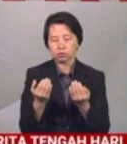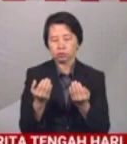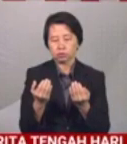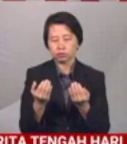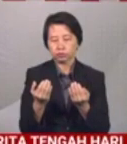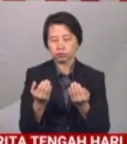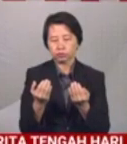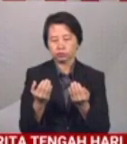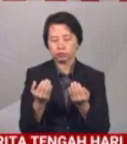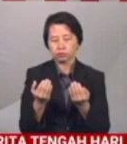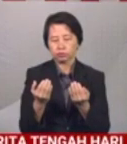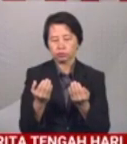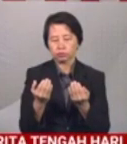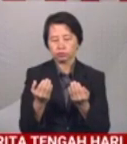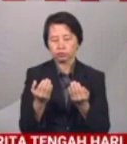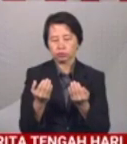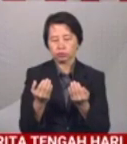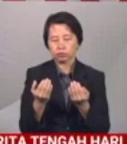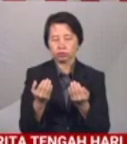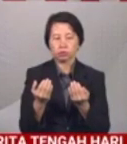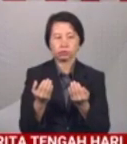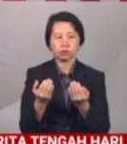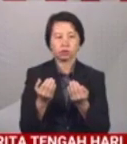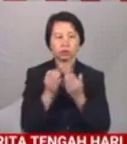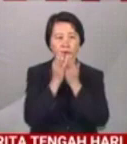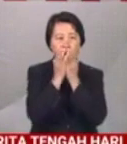alihi wa sahbihi wa sallam. Walhamdulillahi rabbil